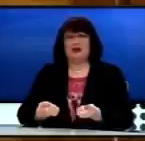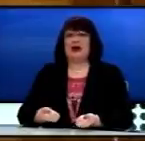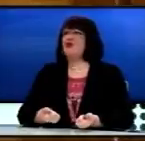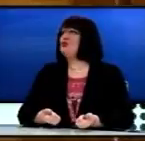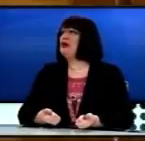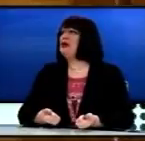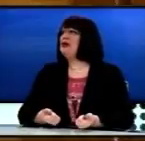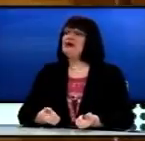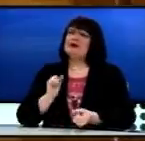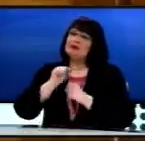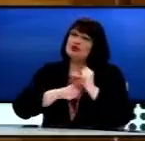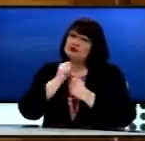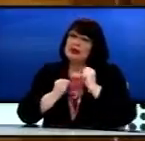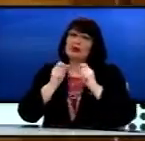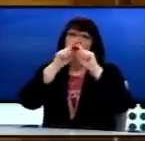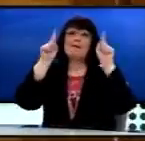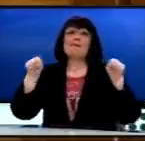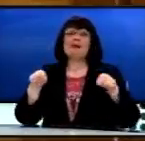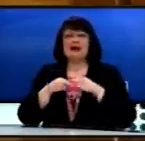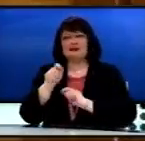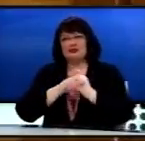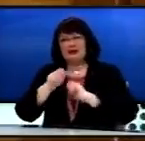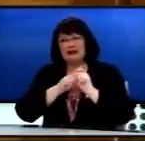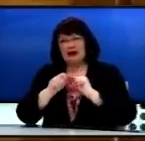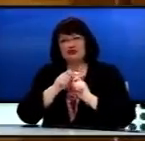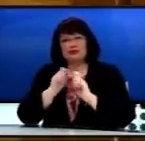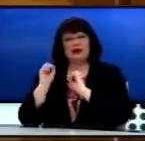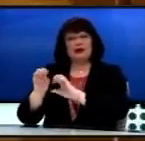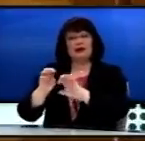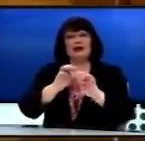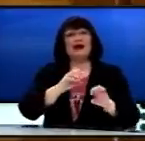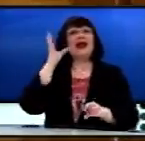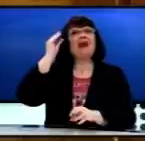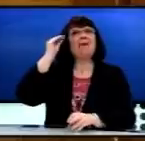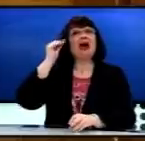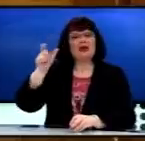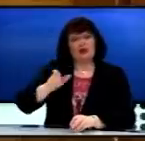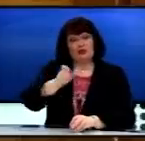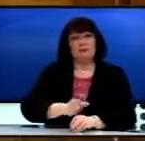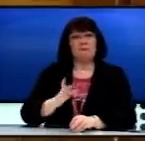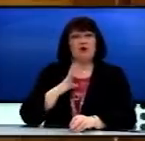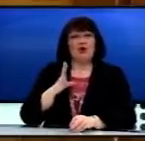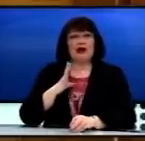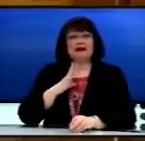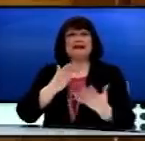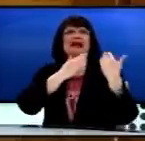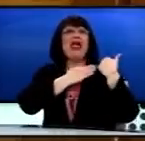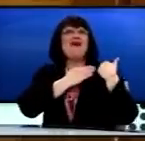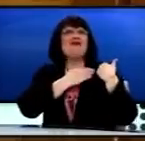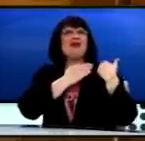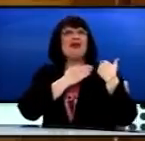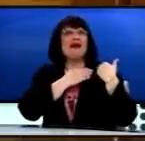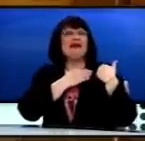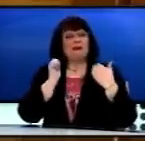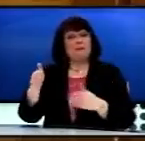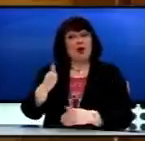Και προσπαθούμε να προσδιορίσουμε ένα πλαίσιο, το οποίο θα εκπαιδεύσει τελικά την ελληνική κοινωνία να αναλαμβάνει, ναι, την ευθύνη